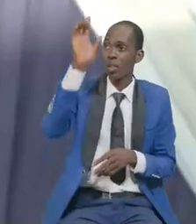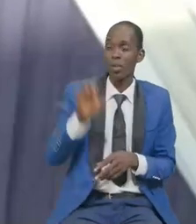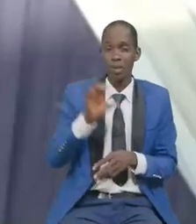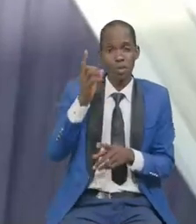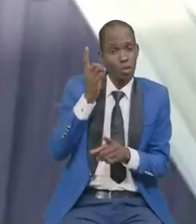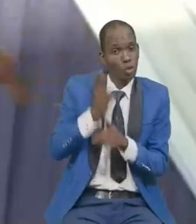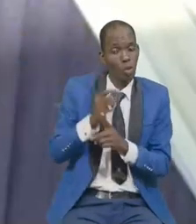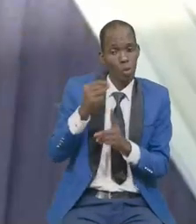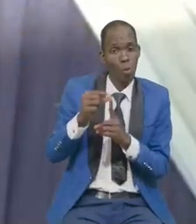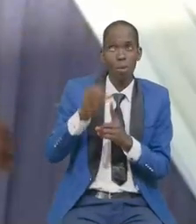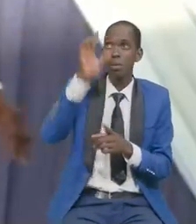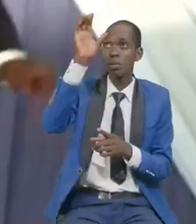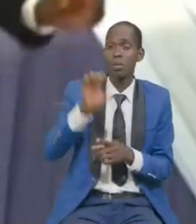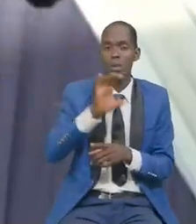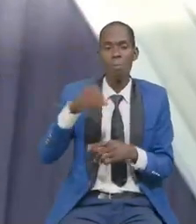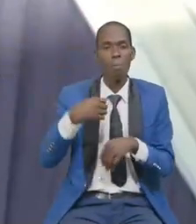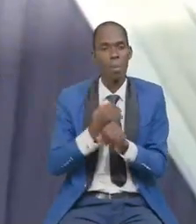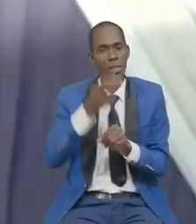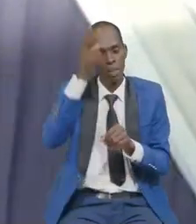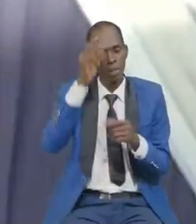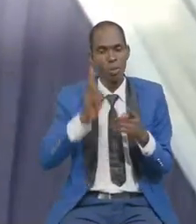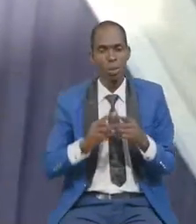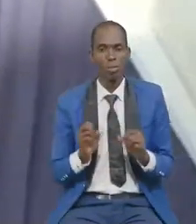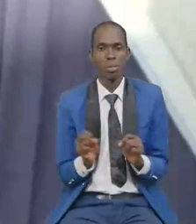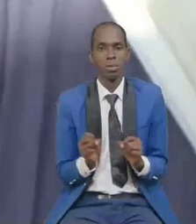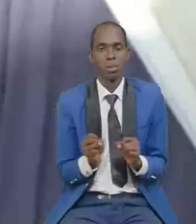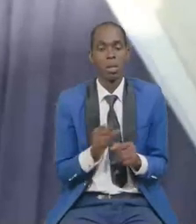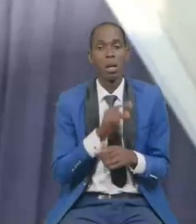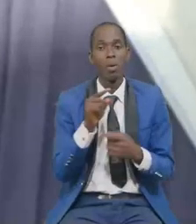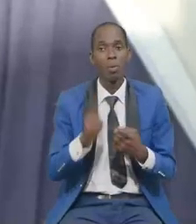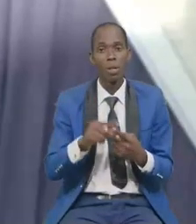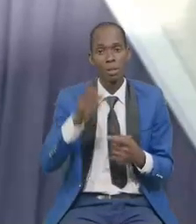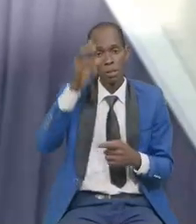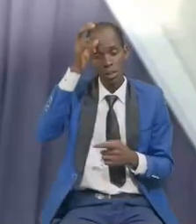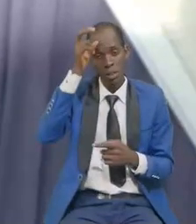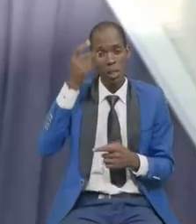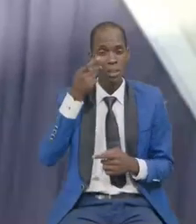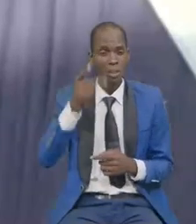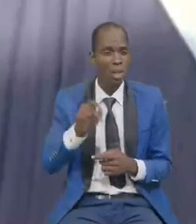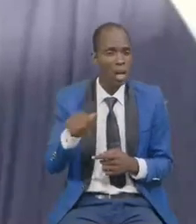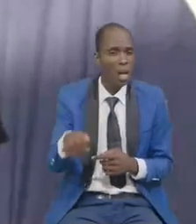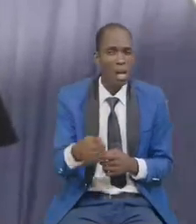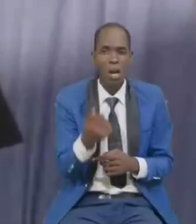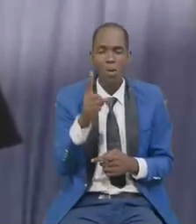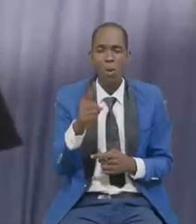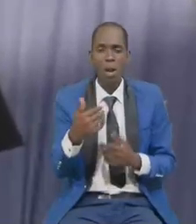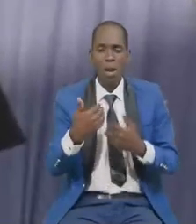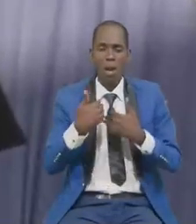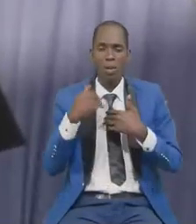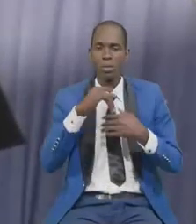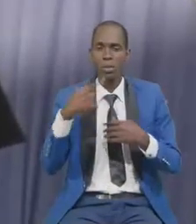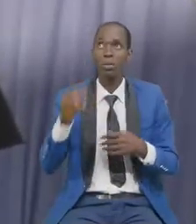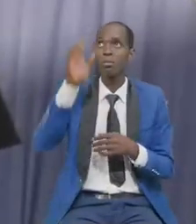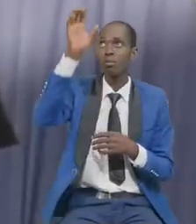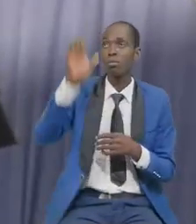croix, ça amène Satan à trembler. Et Satan, quand Satan voit quelqu'un qui porte la croix de Christ,